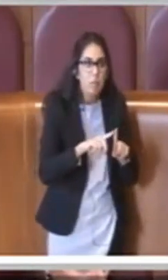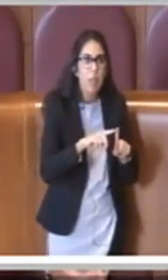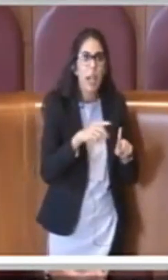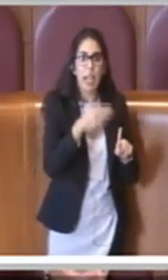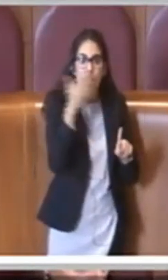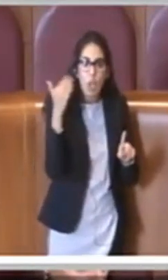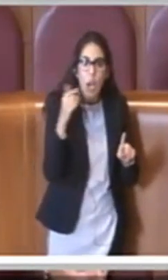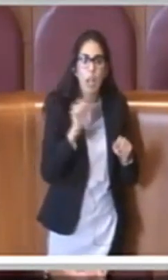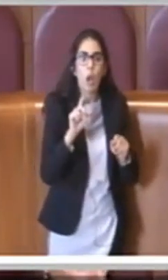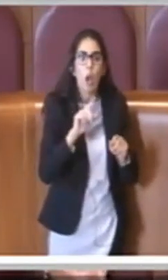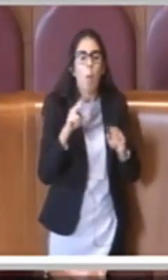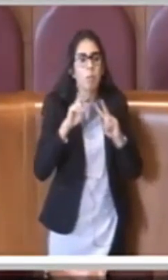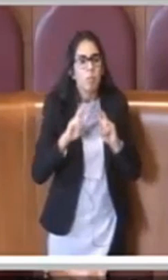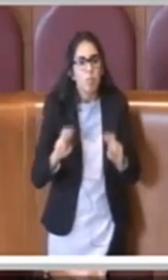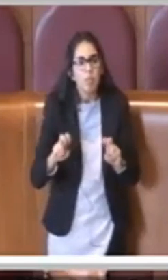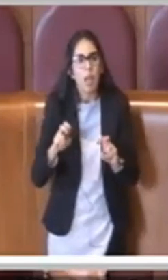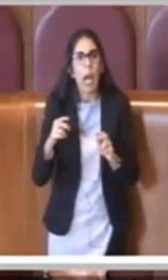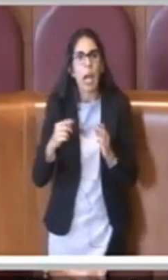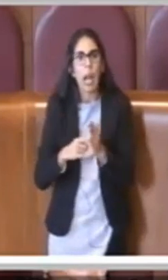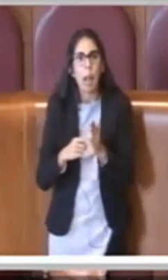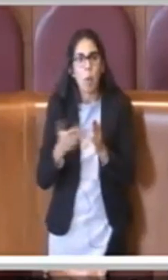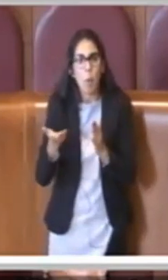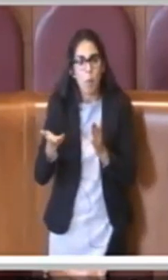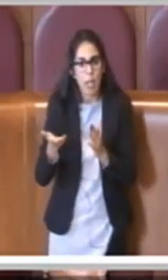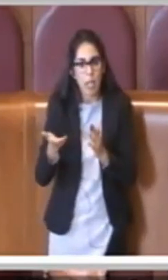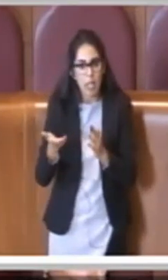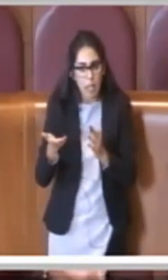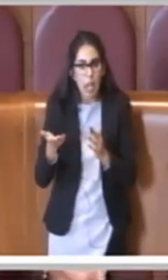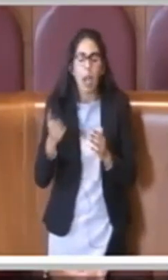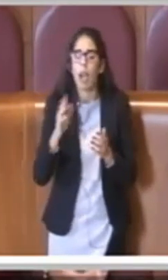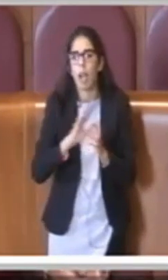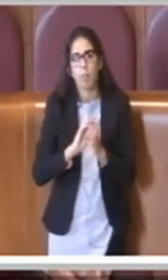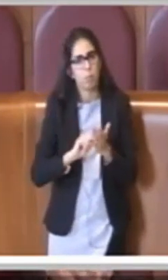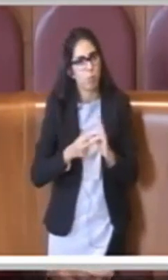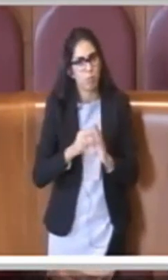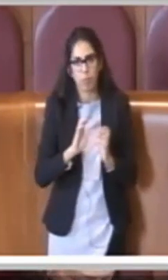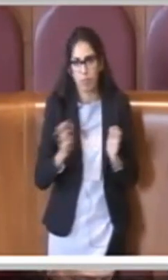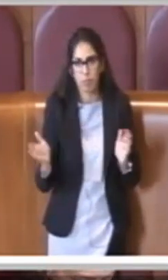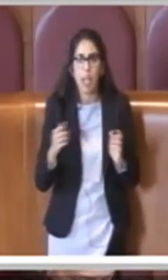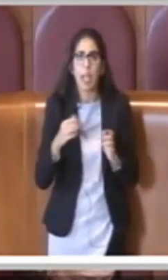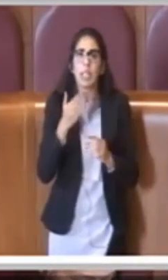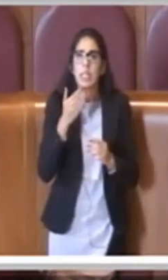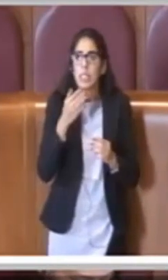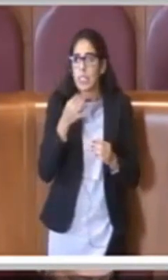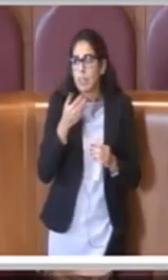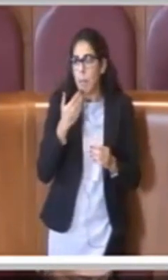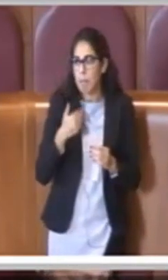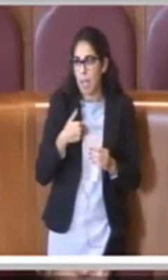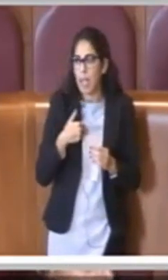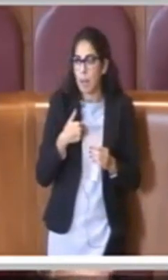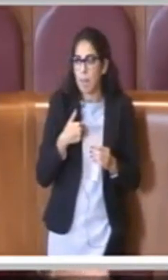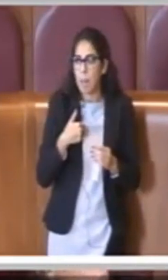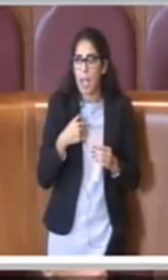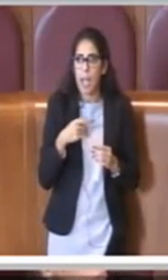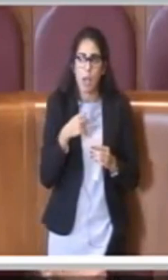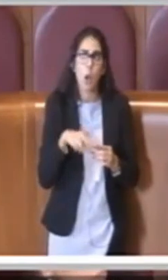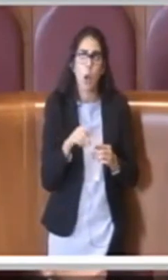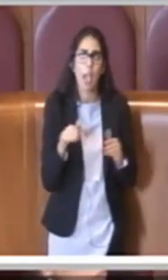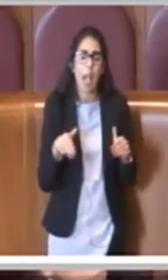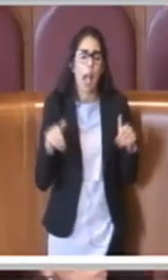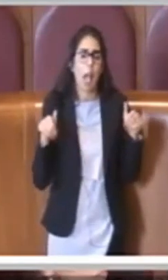mio invito e diciamo l'indirizzo della maggioranza in tal senso è di astensione, a parlarne in commissione e